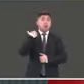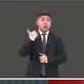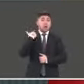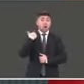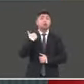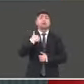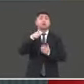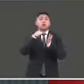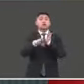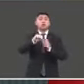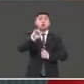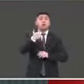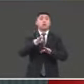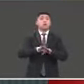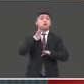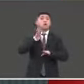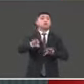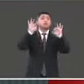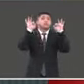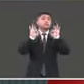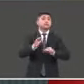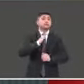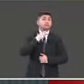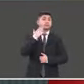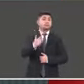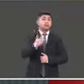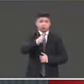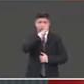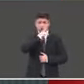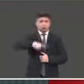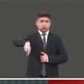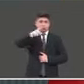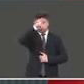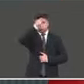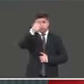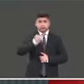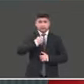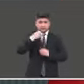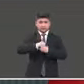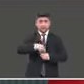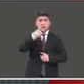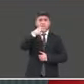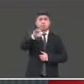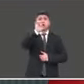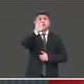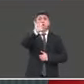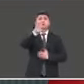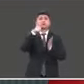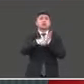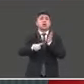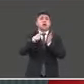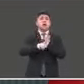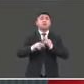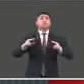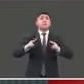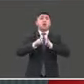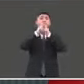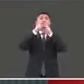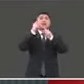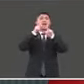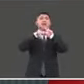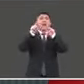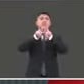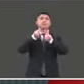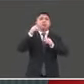tarihi bir adım atıyor bilindiği gibi ülkemiz 2015 yılında Paris iklim